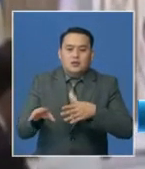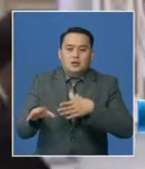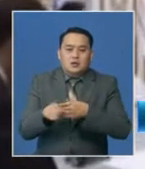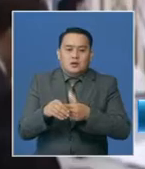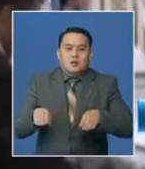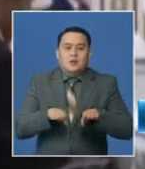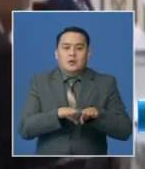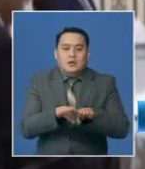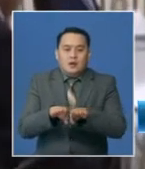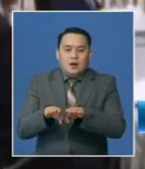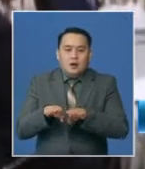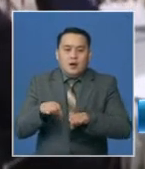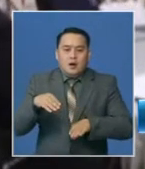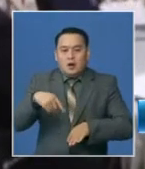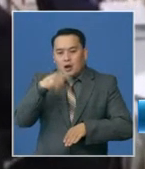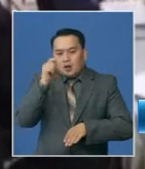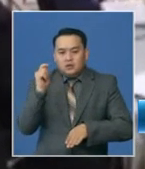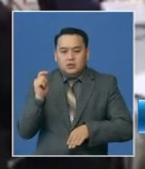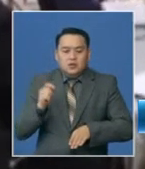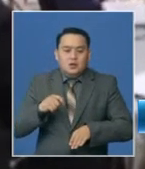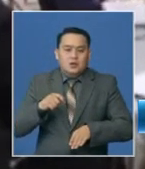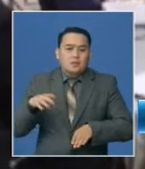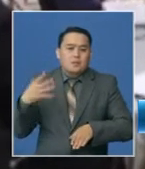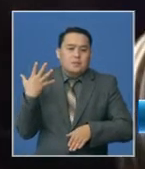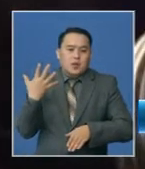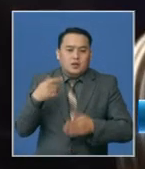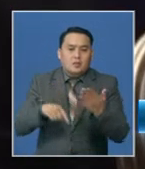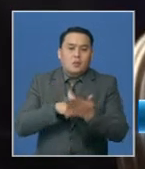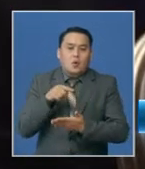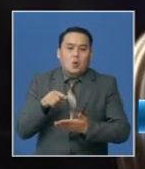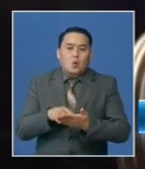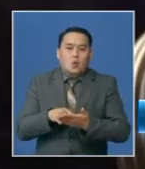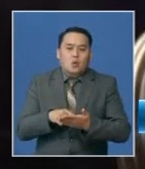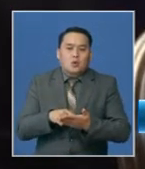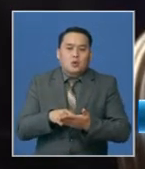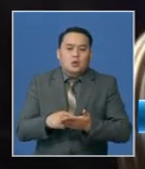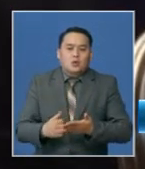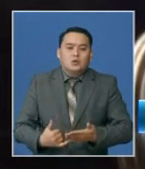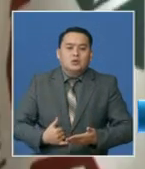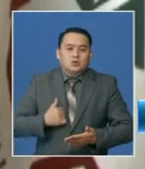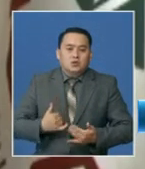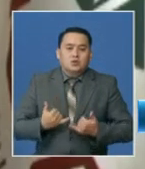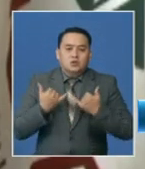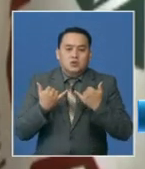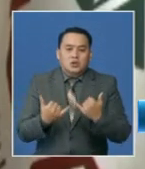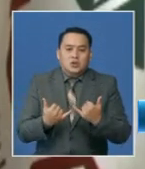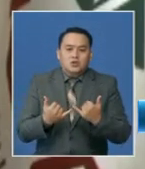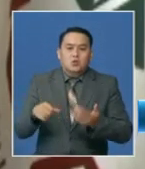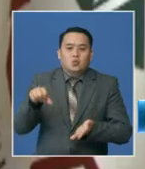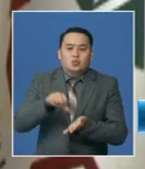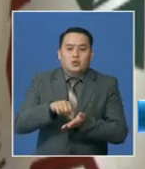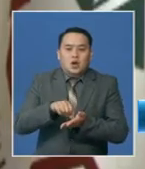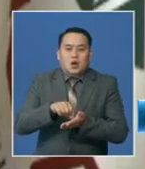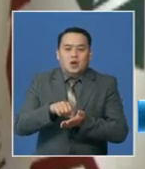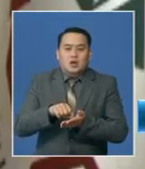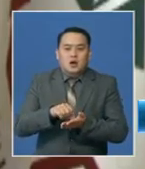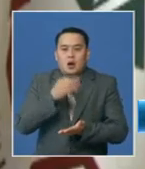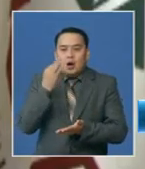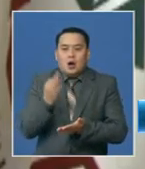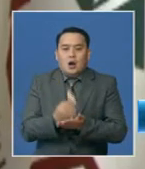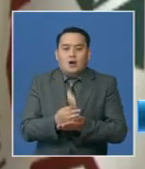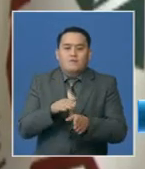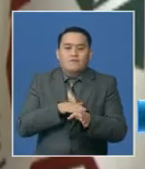году. Такое решение единогласно принято на прошедшем в Шейкии 34-м заседании постоянного совета Тюрксой. Так